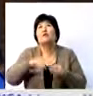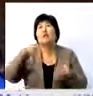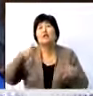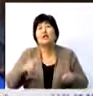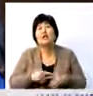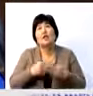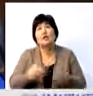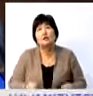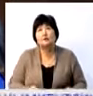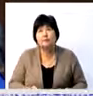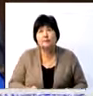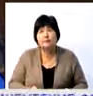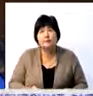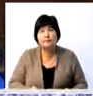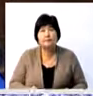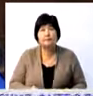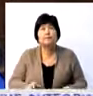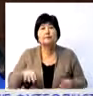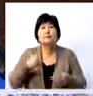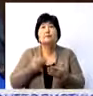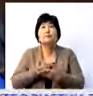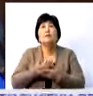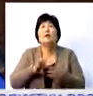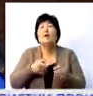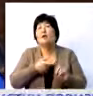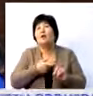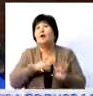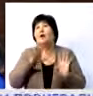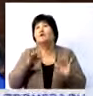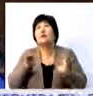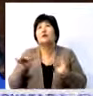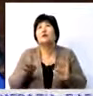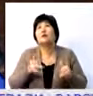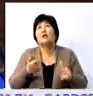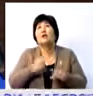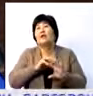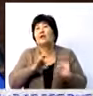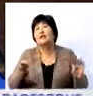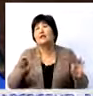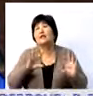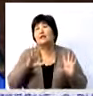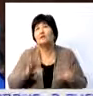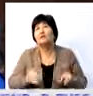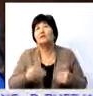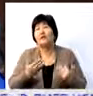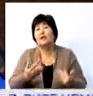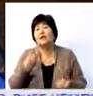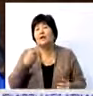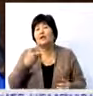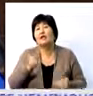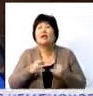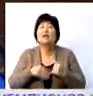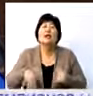технологий. Мы посмотрели индустриальную зону, шикарная зона, все подведено, вся инфраструктура. Идеальный вариант был, если бы нам выделили там 2 гектара